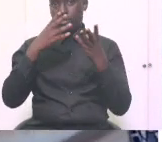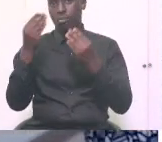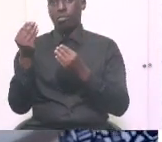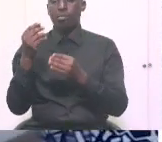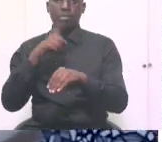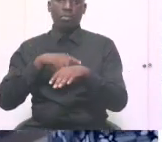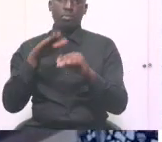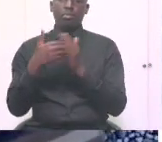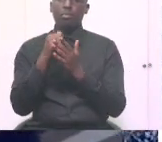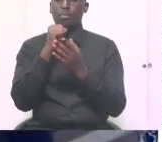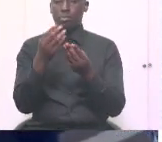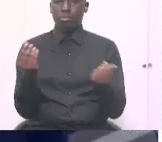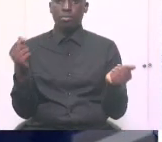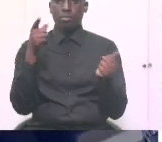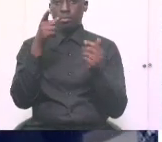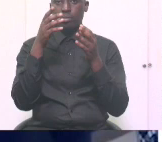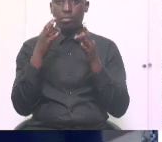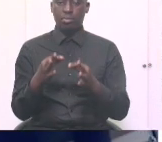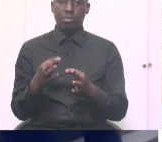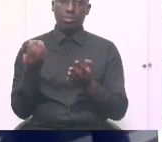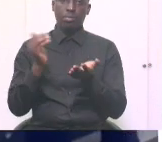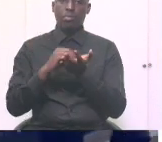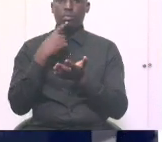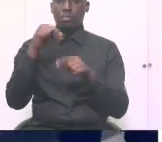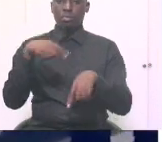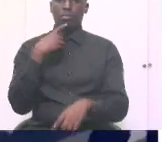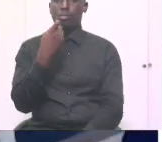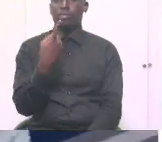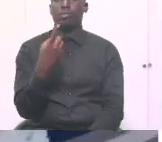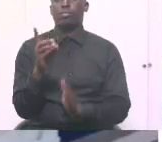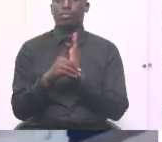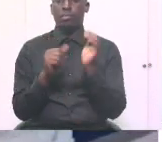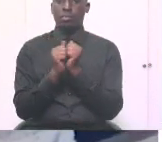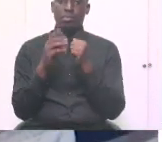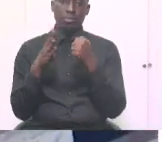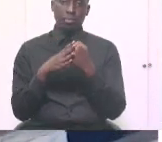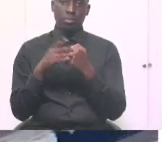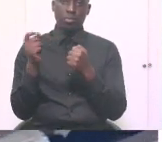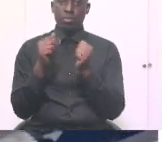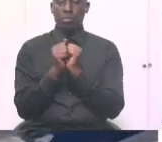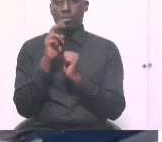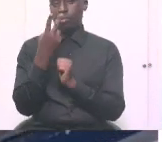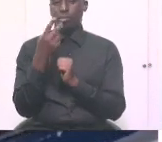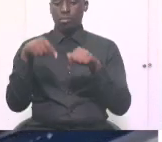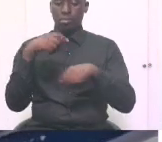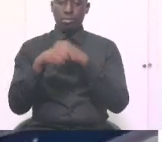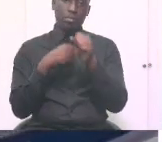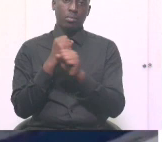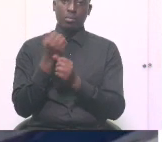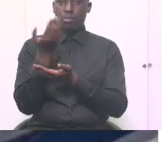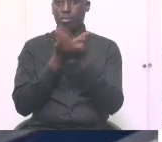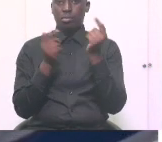igihe cyose bitarakemuka ibyo babigarutseho kuri uyu wa mbere ku itariki ya 19 Ukuboza muri uyu mwaka mu